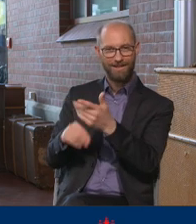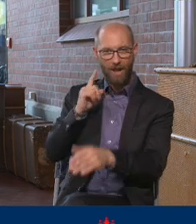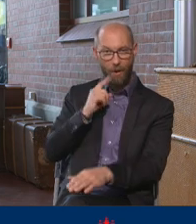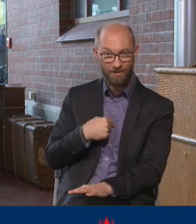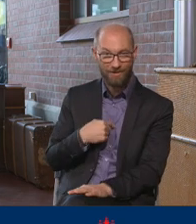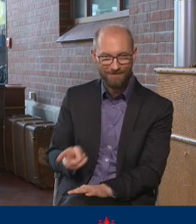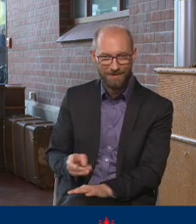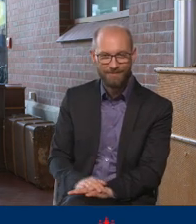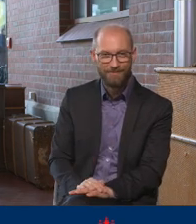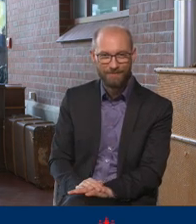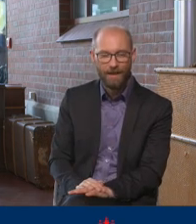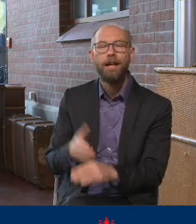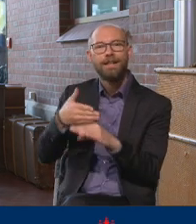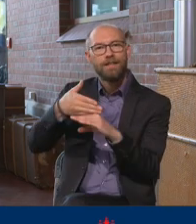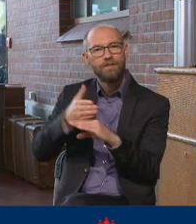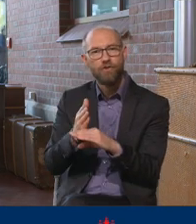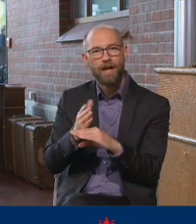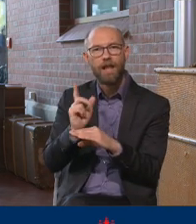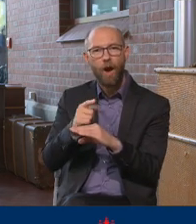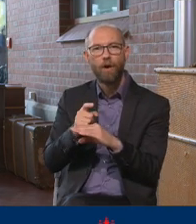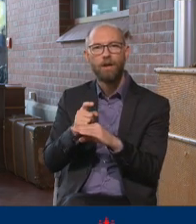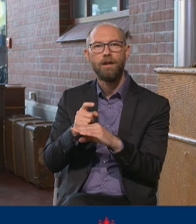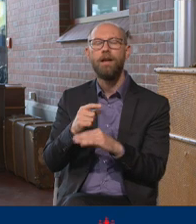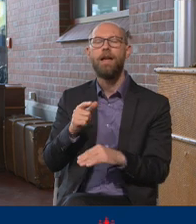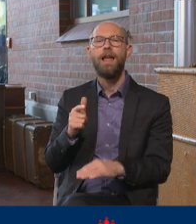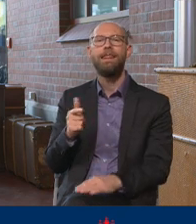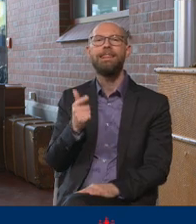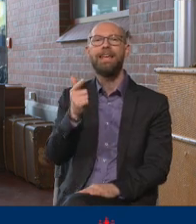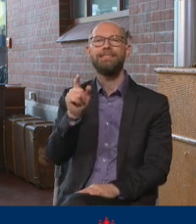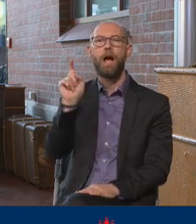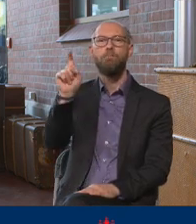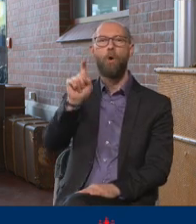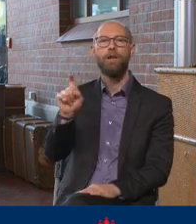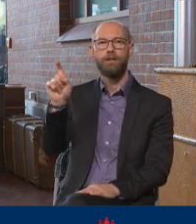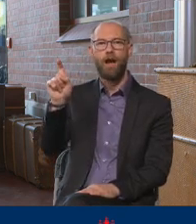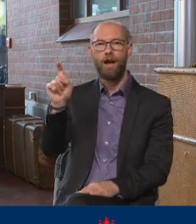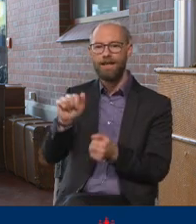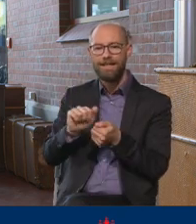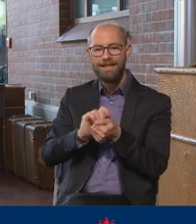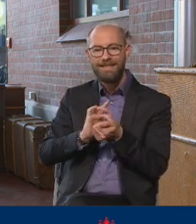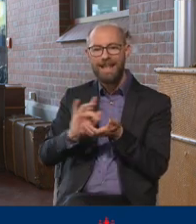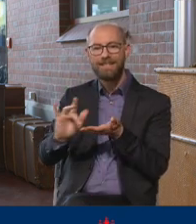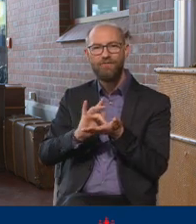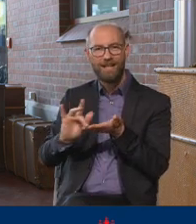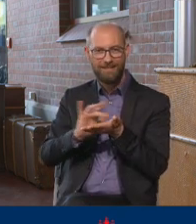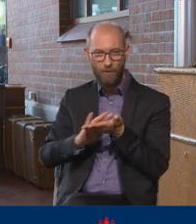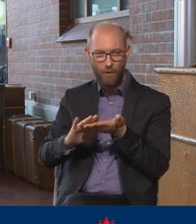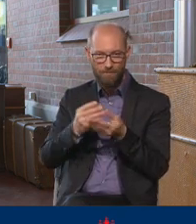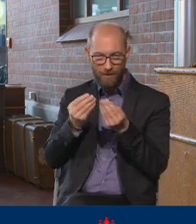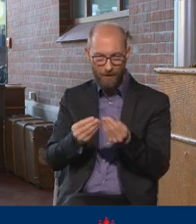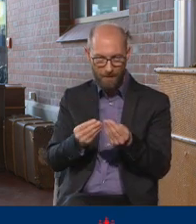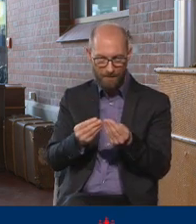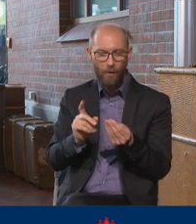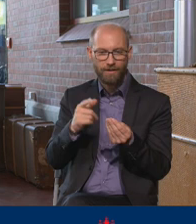zwischendrin übrigens werden dann die pointer auch desinfiziert und sie kriegen sie jetzt wieder ganz frisch